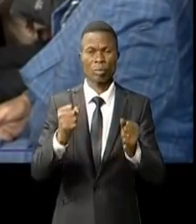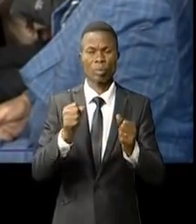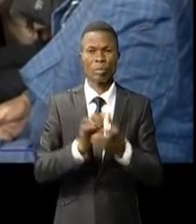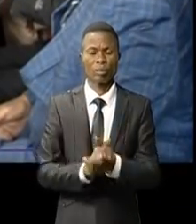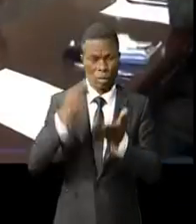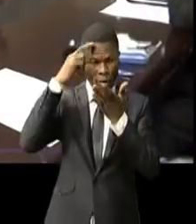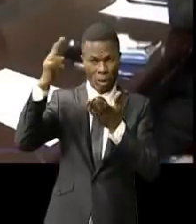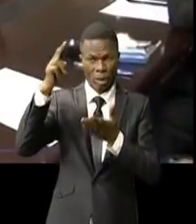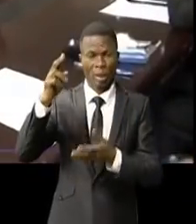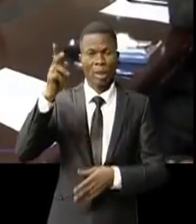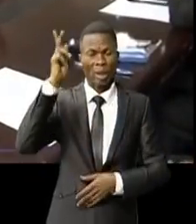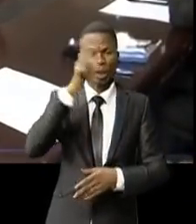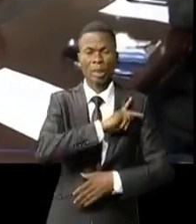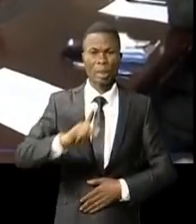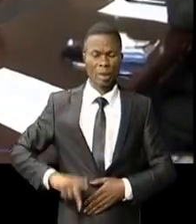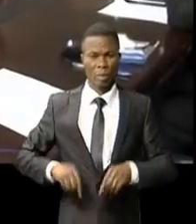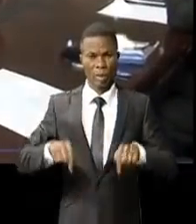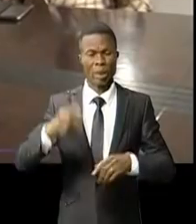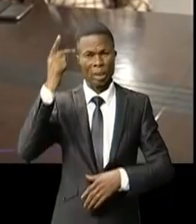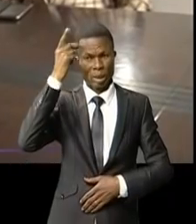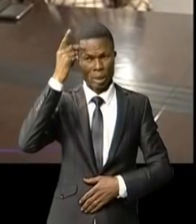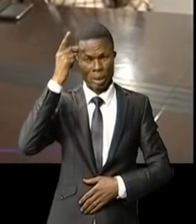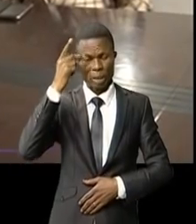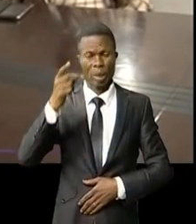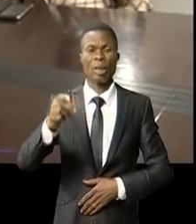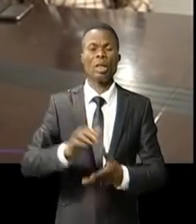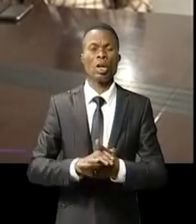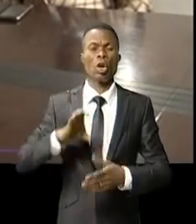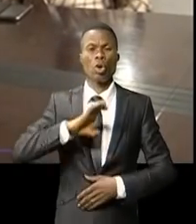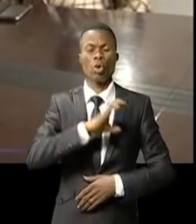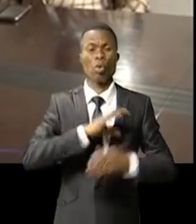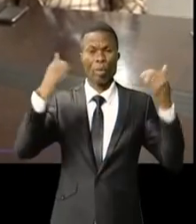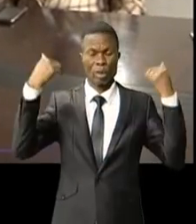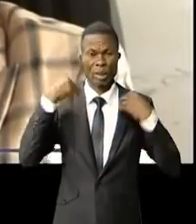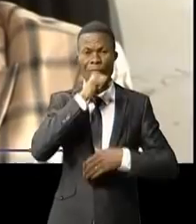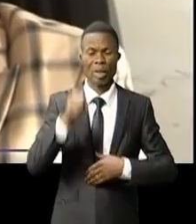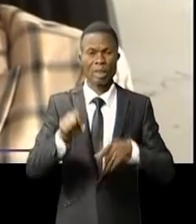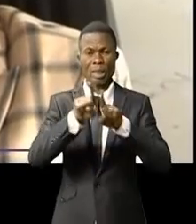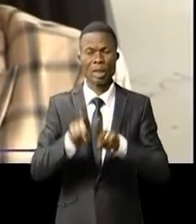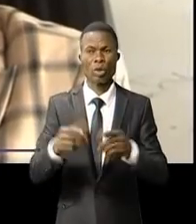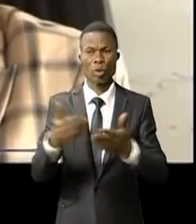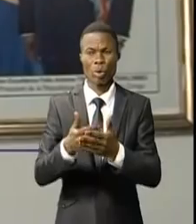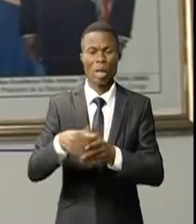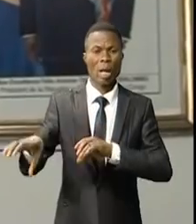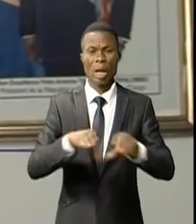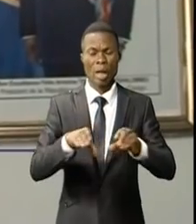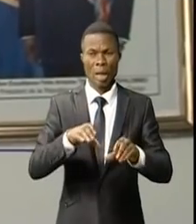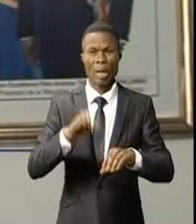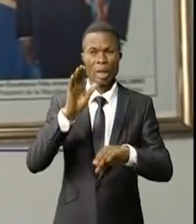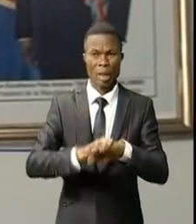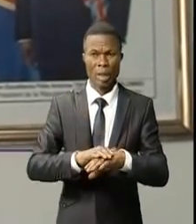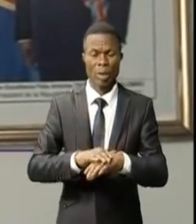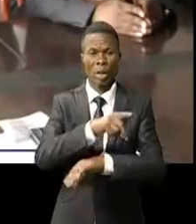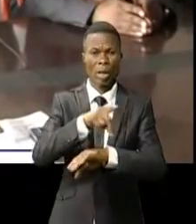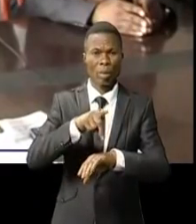à l'université Kimbanguiste de Kinshasa entre le comité de gestion entrant et sortant. Cette cérémonie tombe à pic pendant